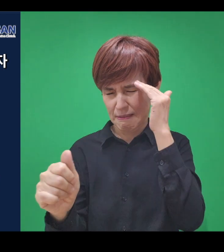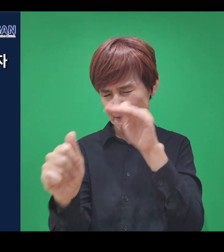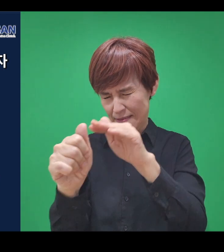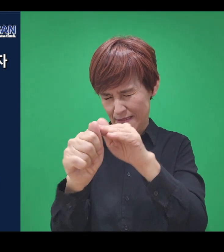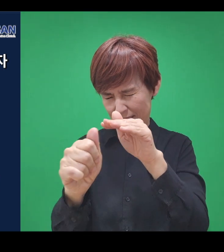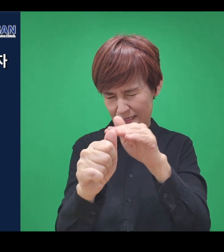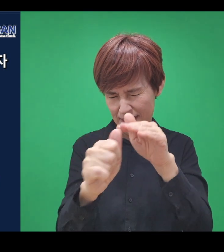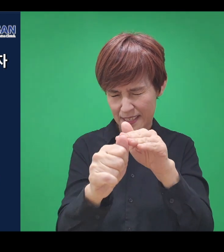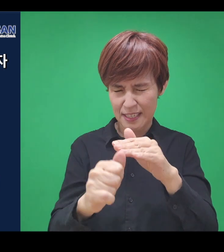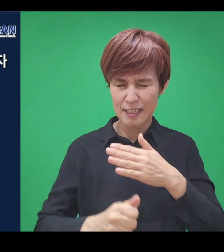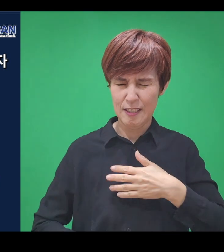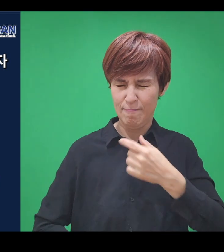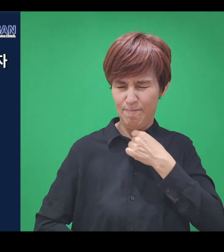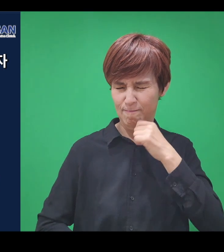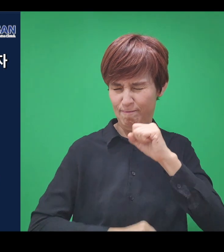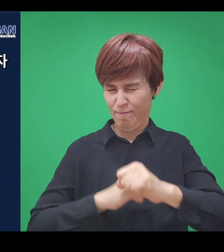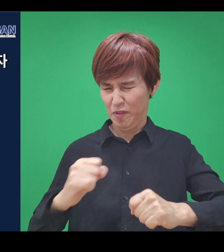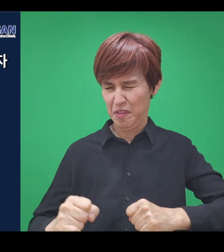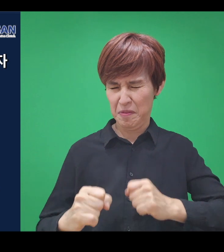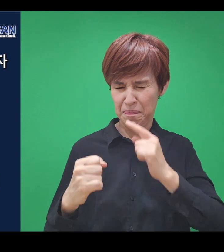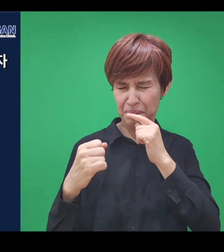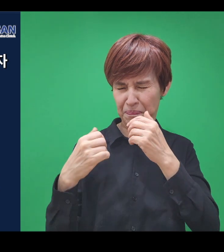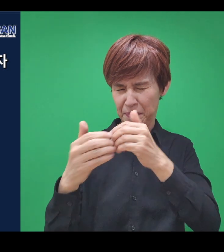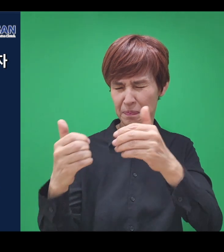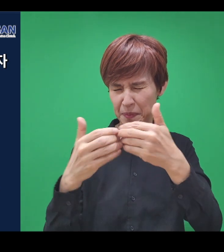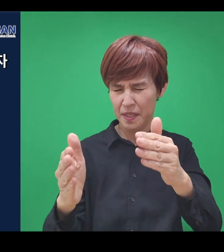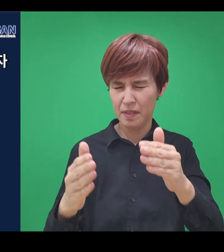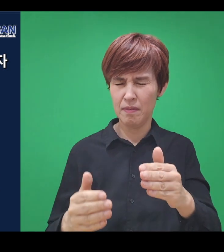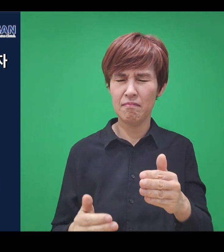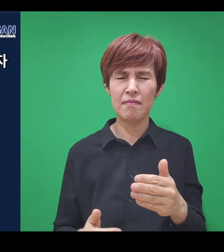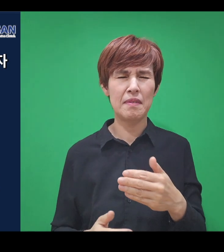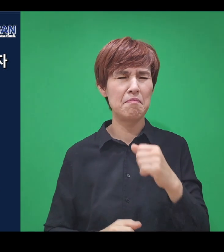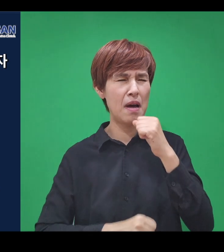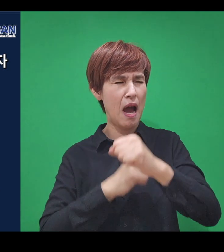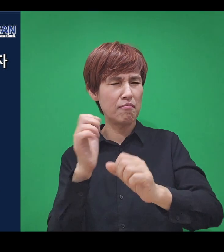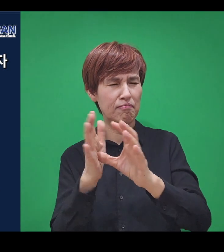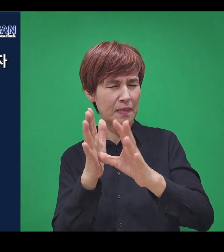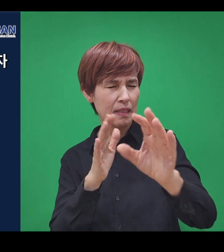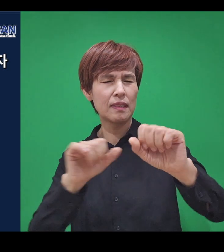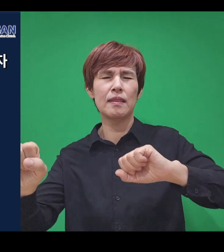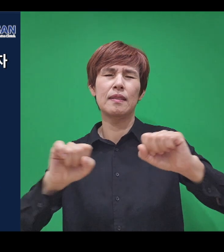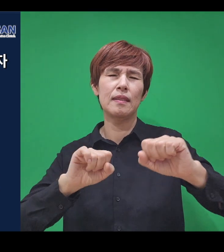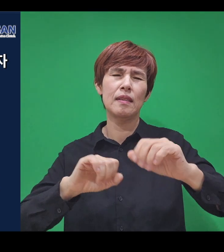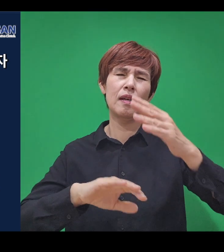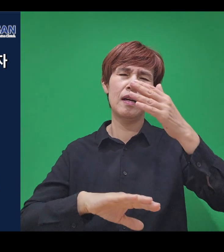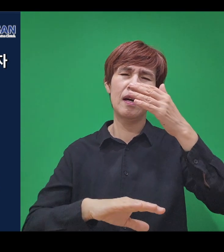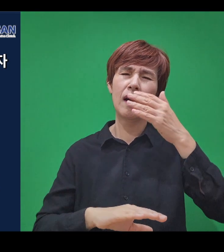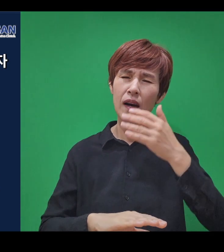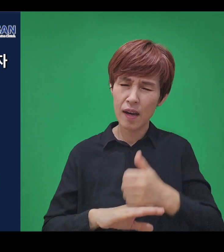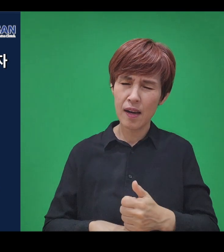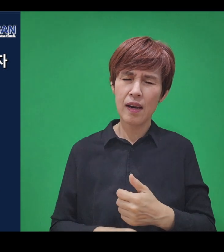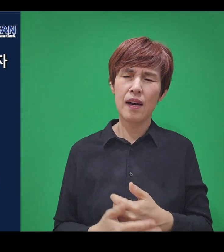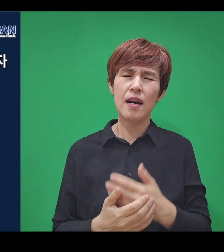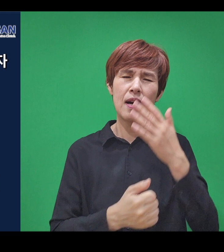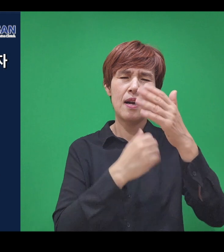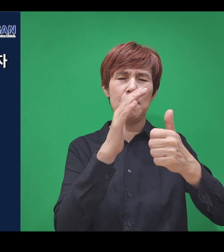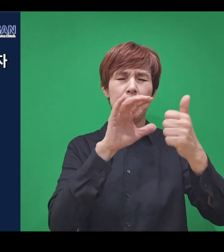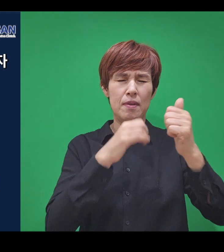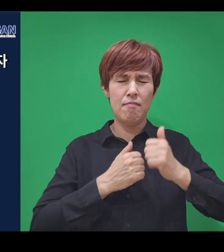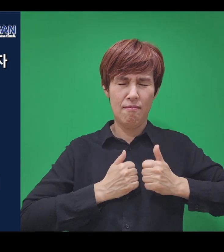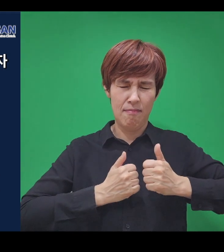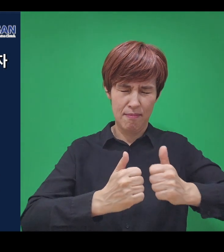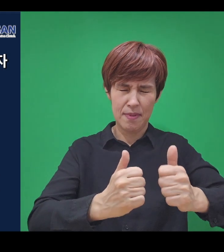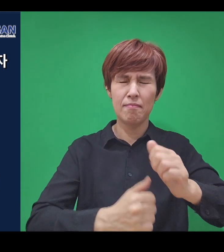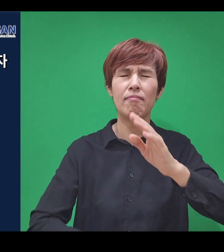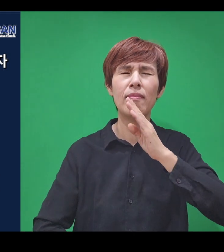주더라도 나는 내 뜻대로 말했고 내 뜻대로 행동했습니다. 결국에 교회를 말했지만, 하나님 앞에 열심을